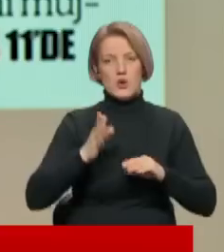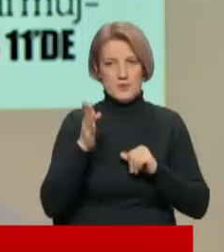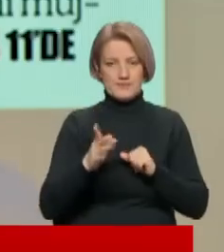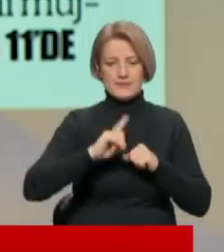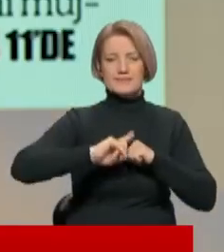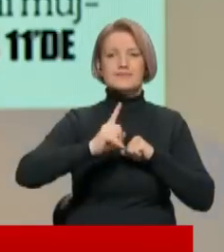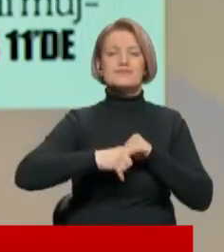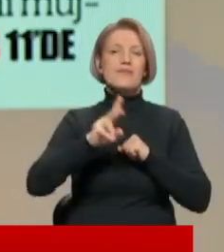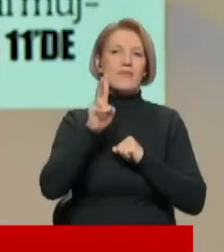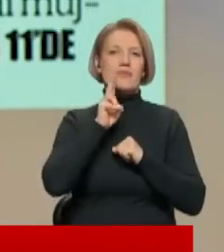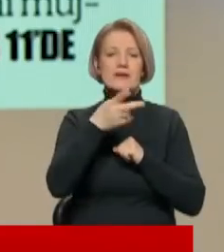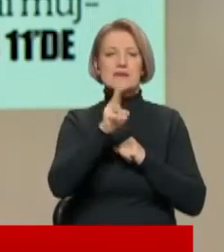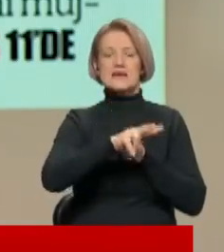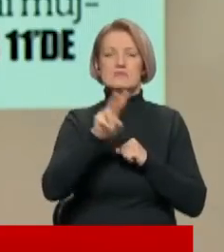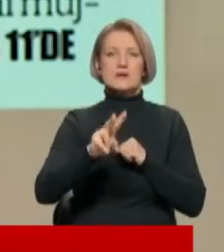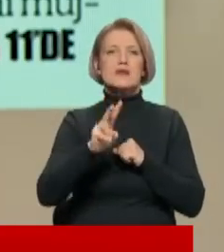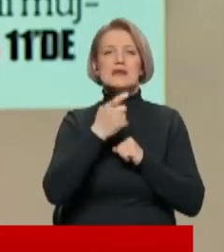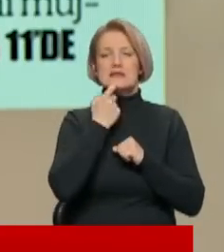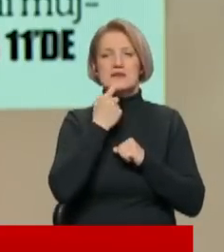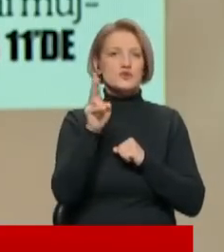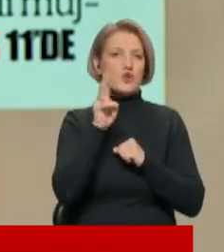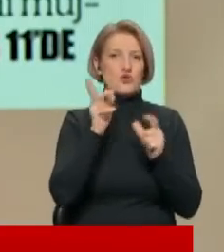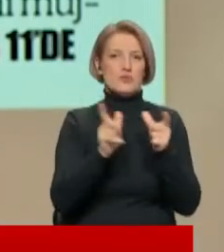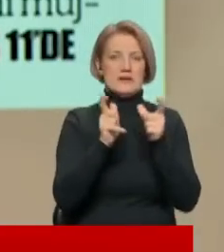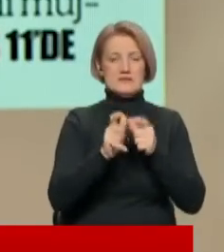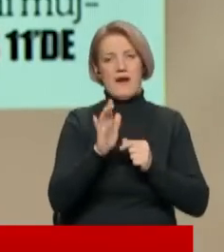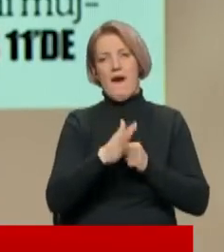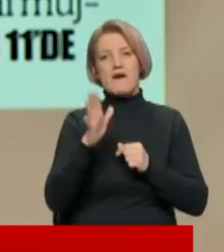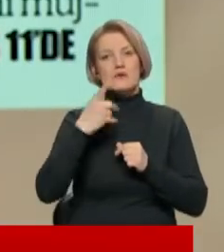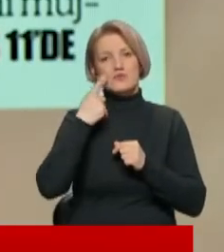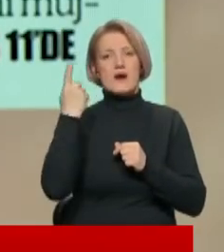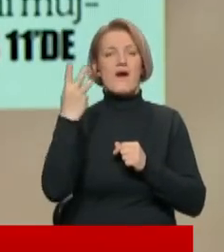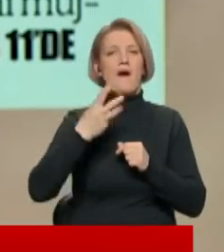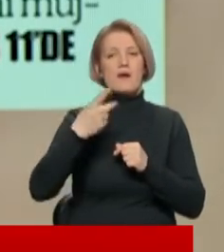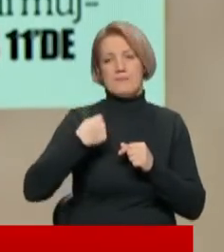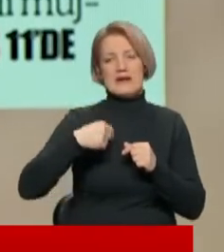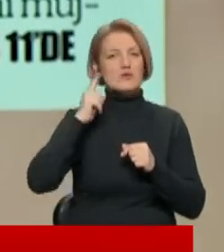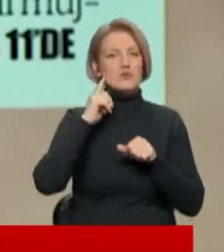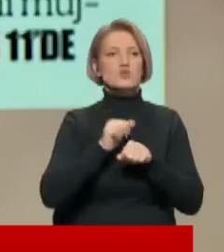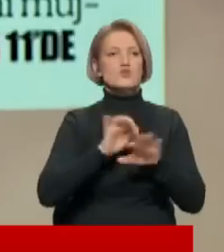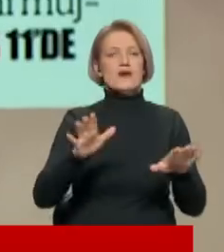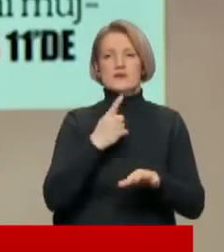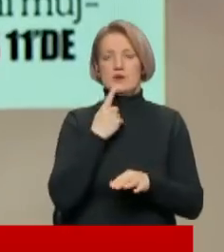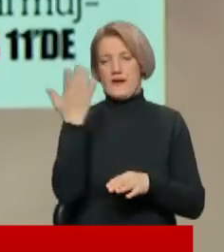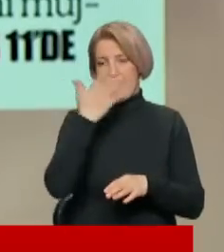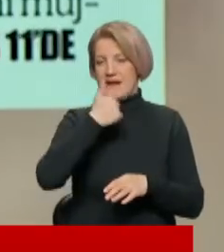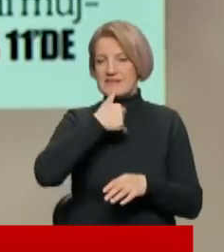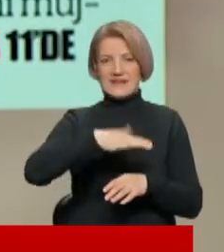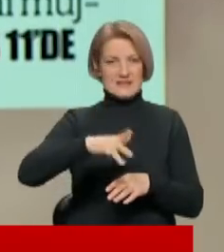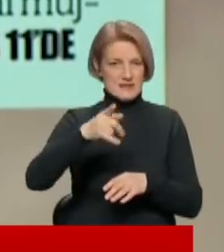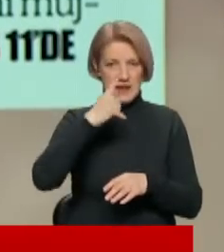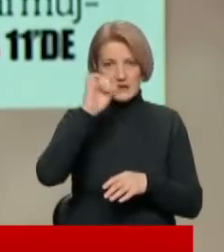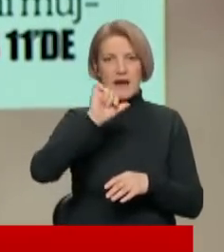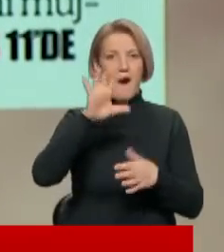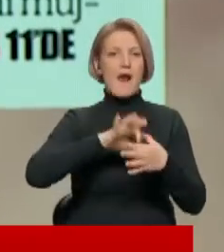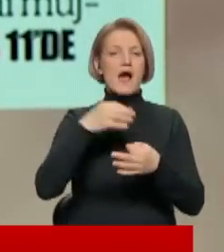haftasında Yılın son kabine toplantısında Ayrıca Cumhurbaşkanı Erdoğan'ın Pazartesi duyuracağını söylediği Karadeniz Gazi ile